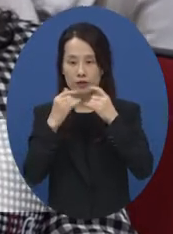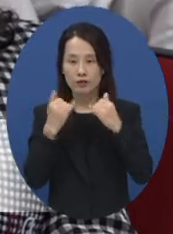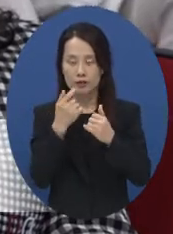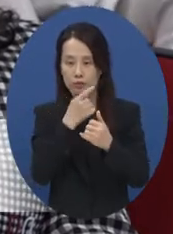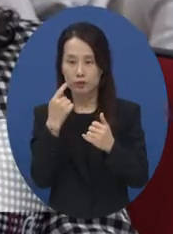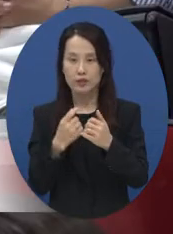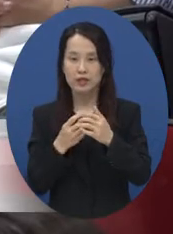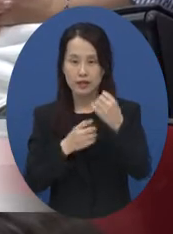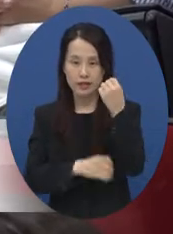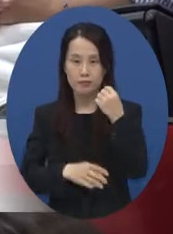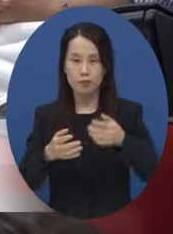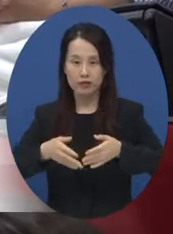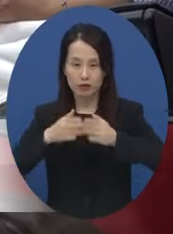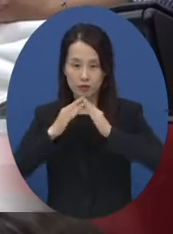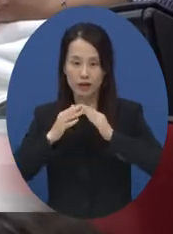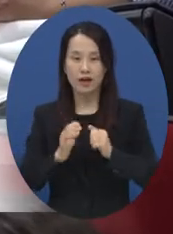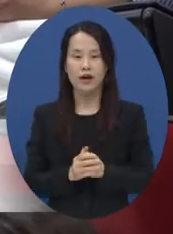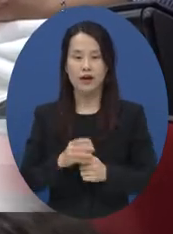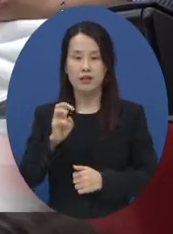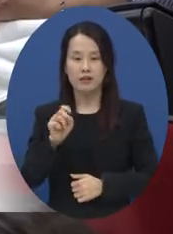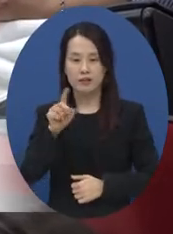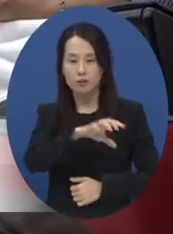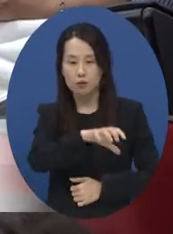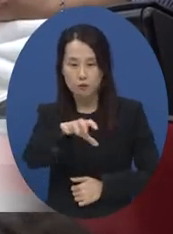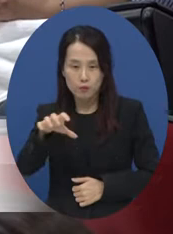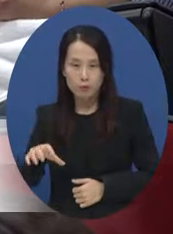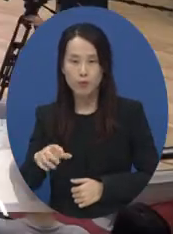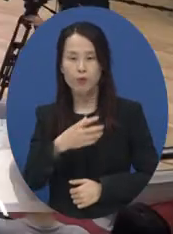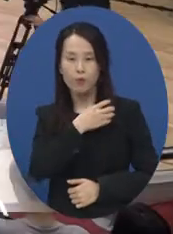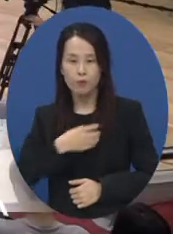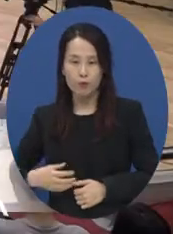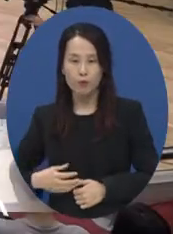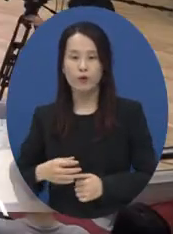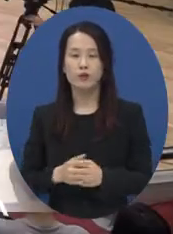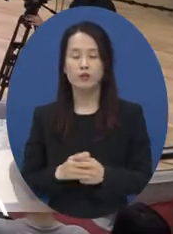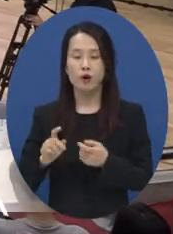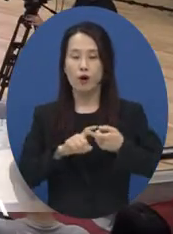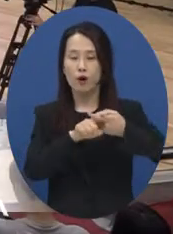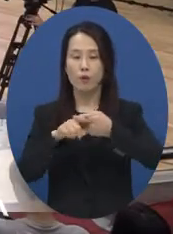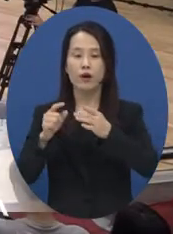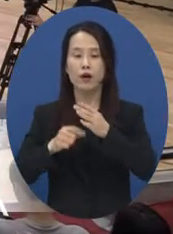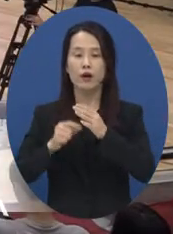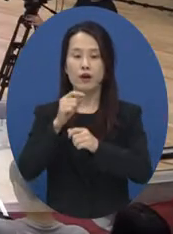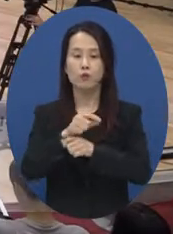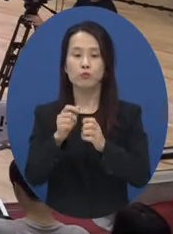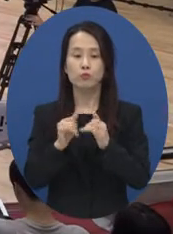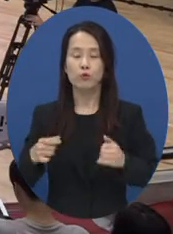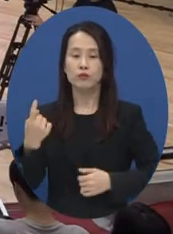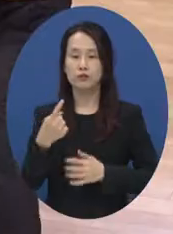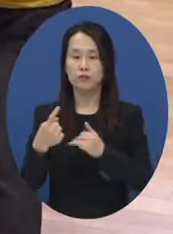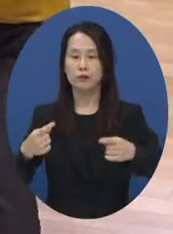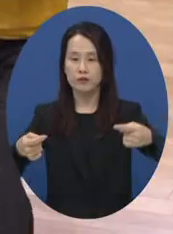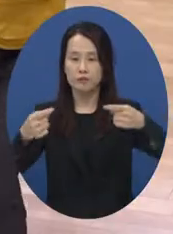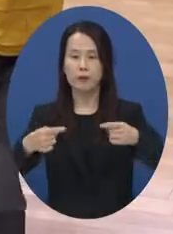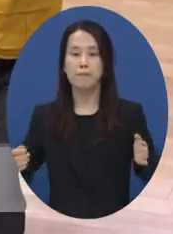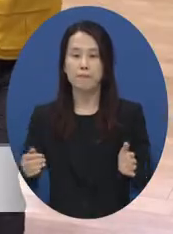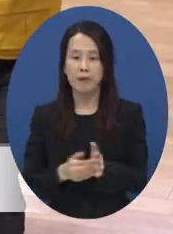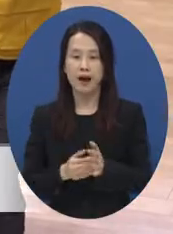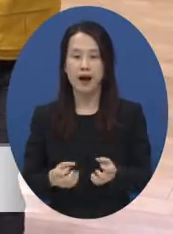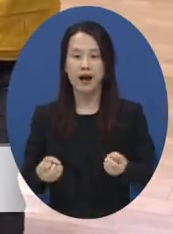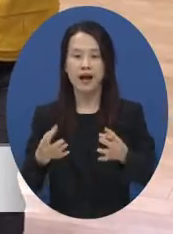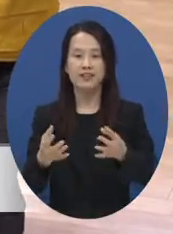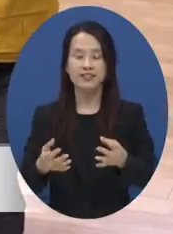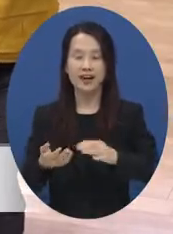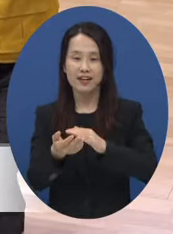시군, 535개 읍면동 지역사회보장협의체 위원과 관계 공무원 등 천여 명이 참석했습니다. 행사는